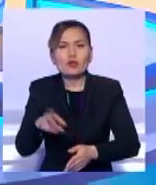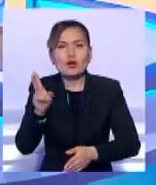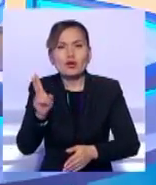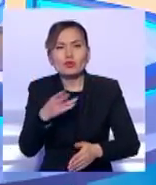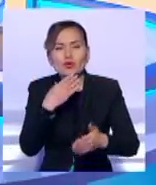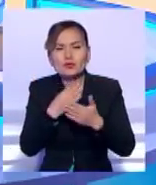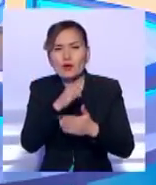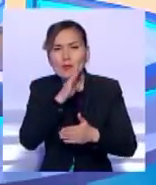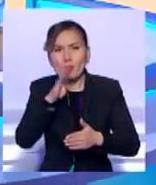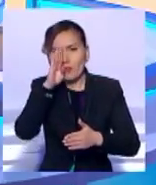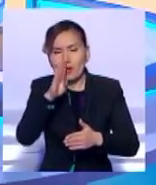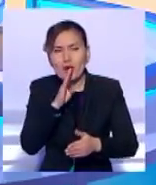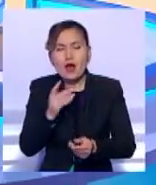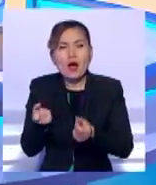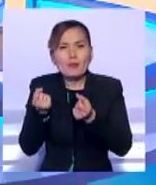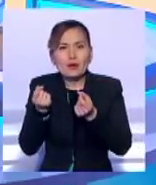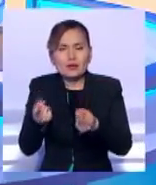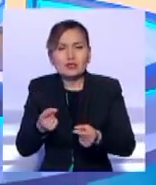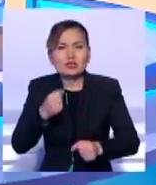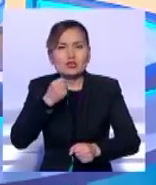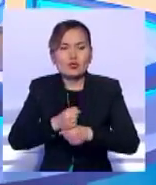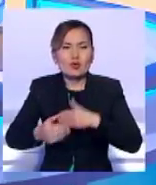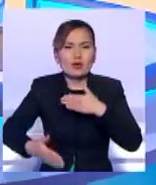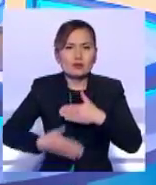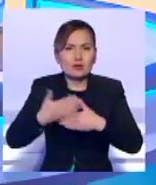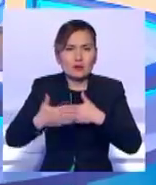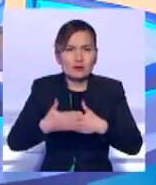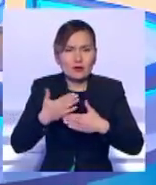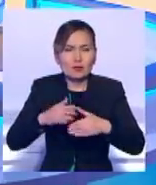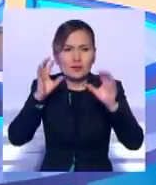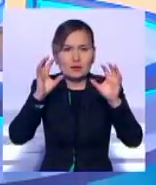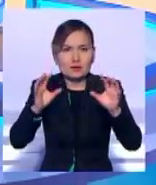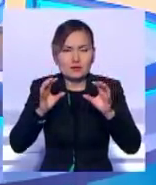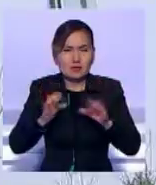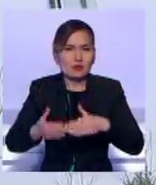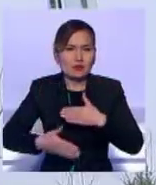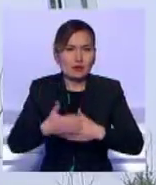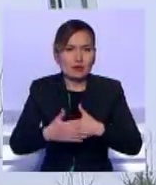деген бастама көтерді. Бүгінде заң жобасы көпшіліктің талқылауына ұсынылып отыр.